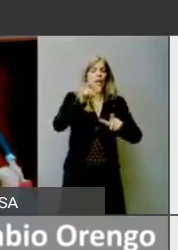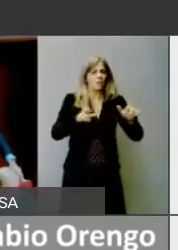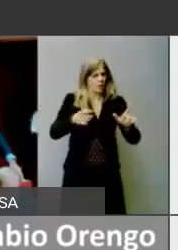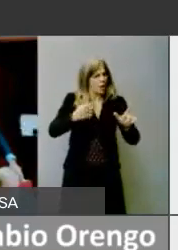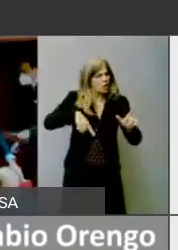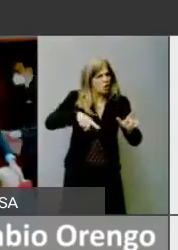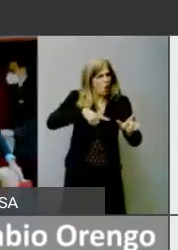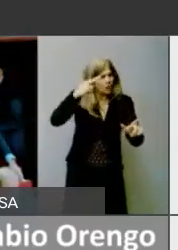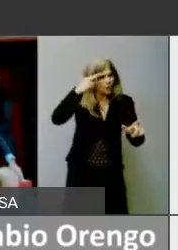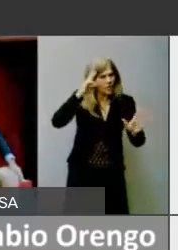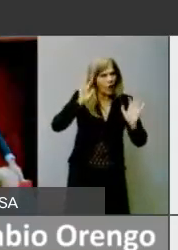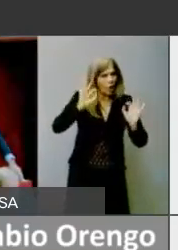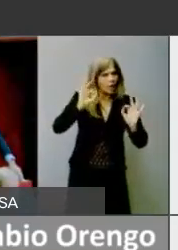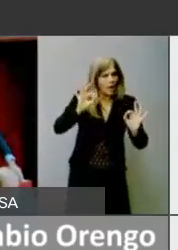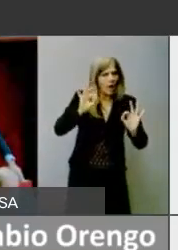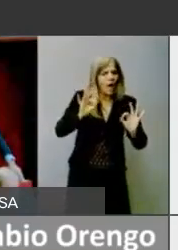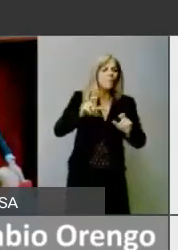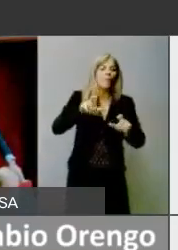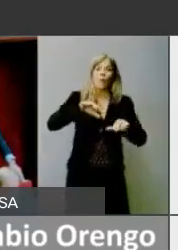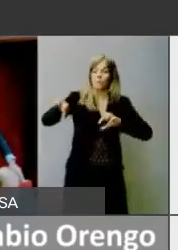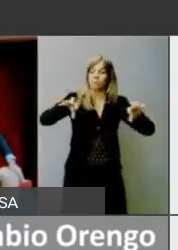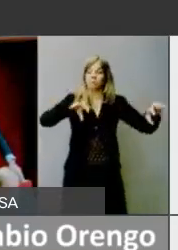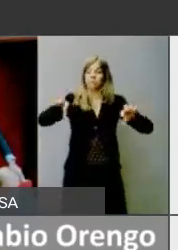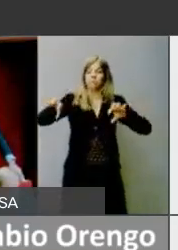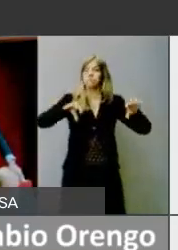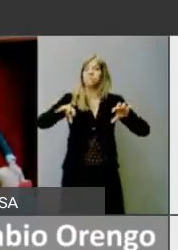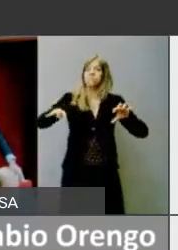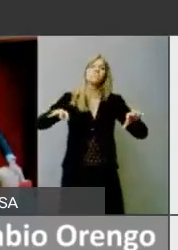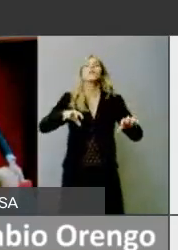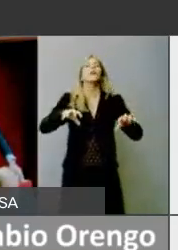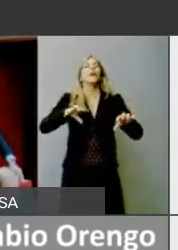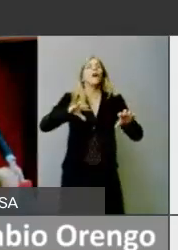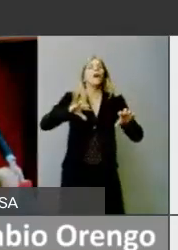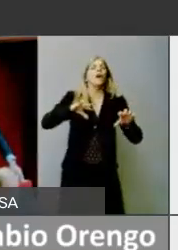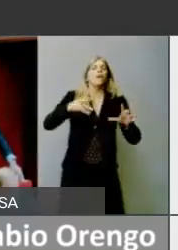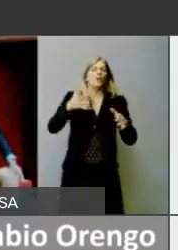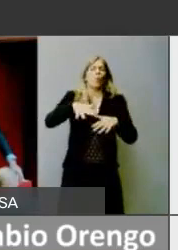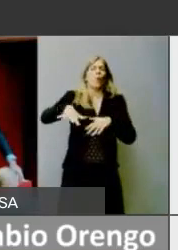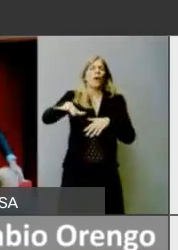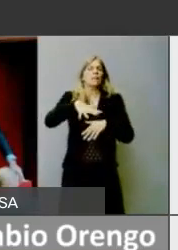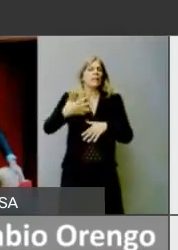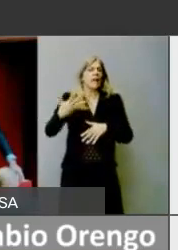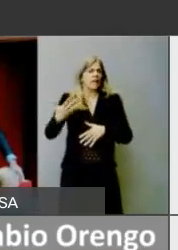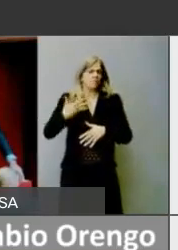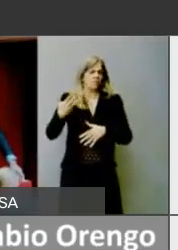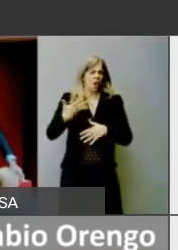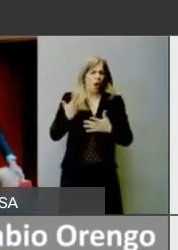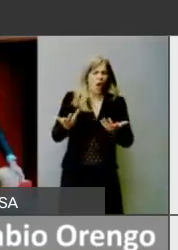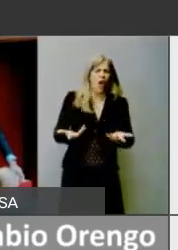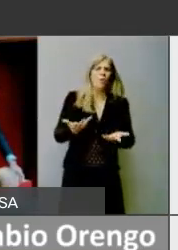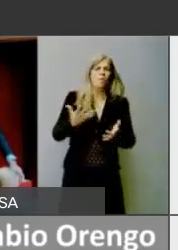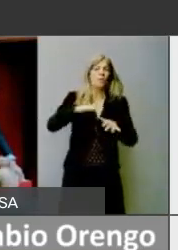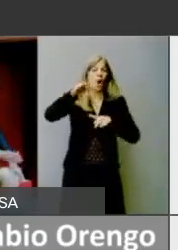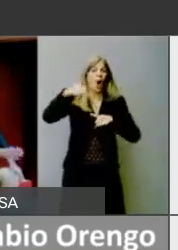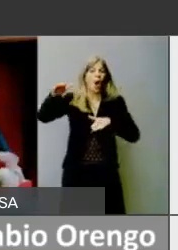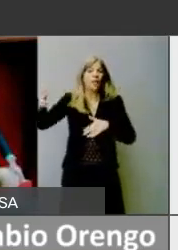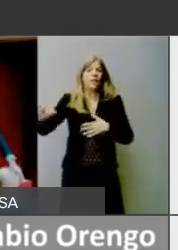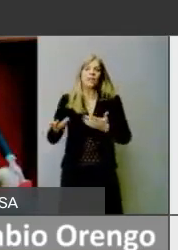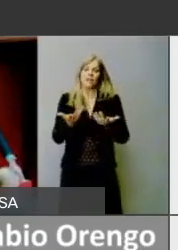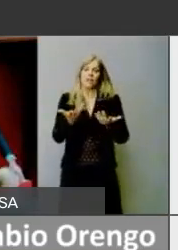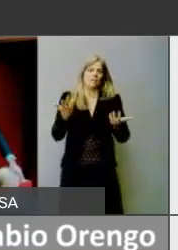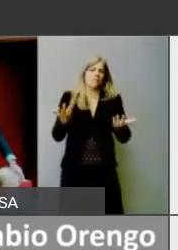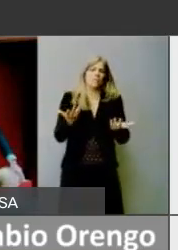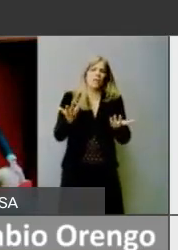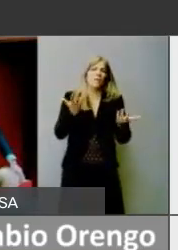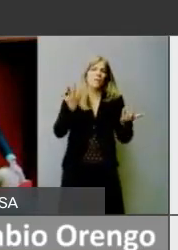che sono confinati e bloccati in questi quartieri scomodi, collinari, dove affrontare una semplice